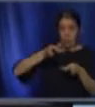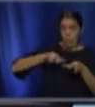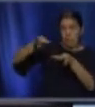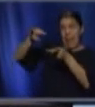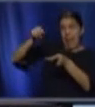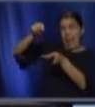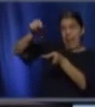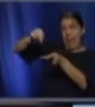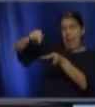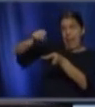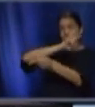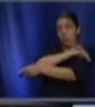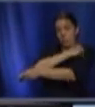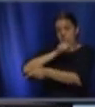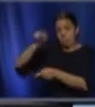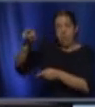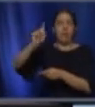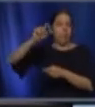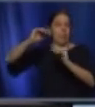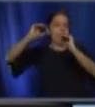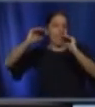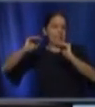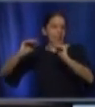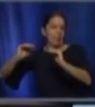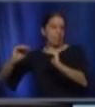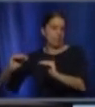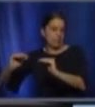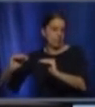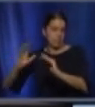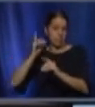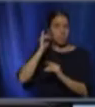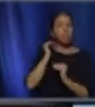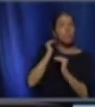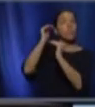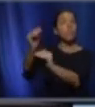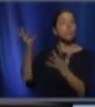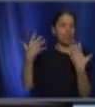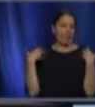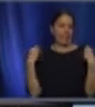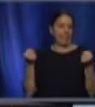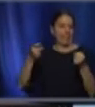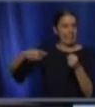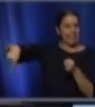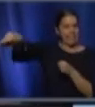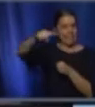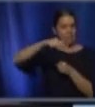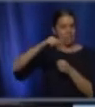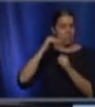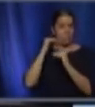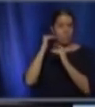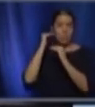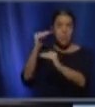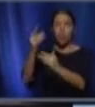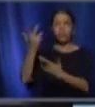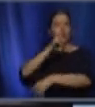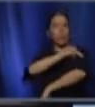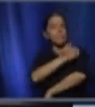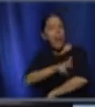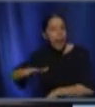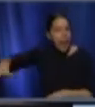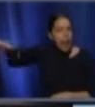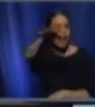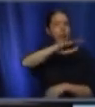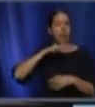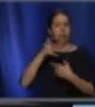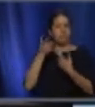forme. Je veux dire, dans le sens où capable de traiter les autres urgences qui vont arriver en termes d'éléments. Puis ça peut varier d'un territoire à l'autre. Hein, la capacité n'est pas la